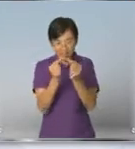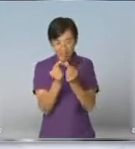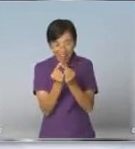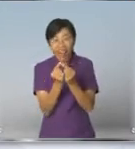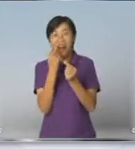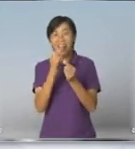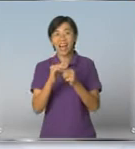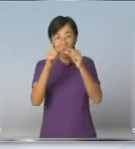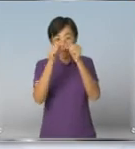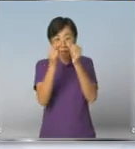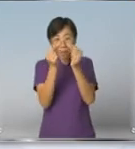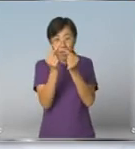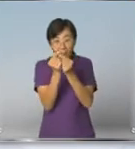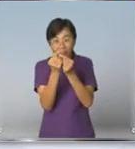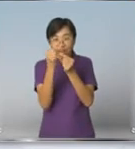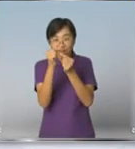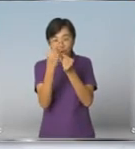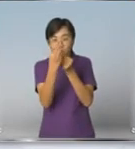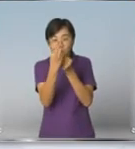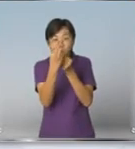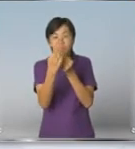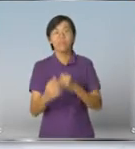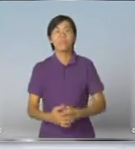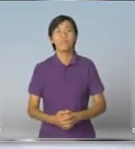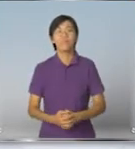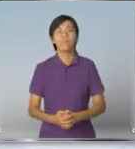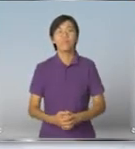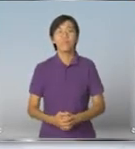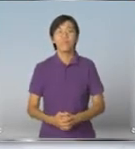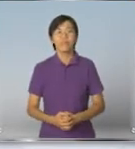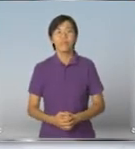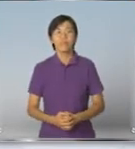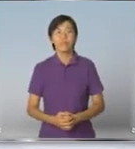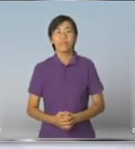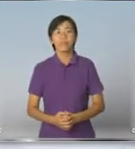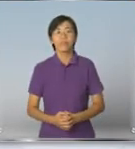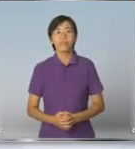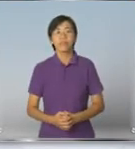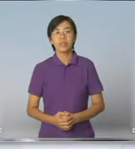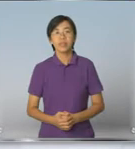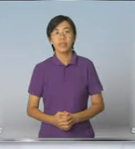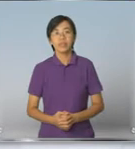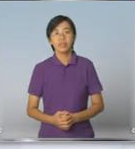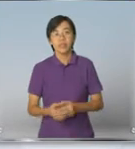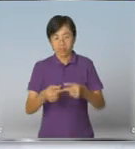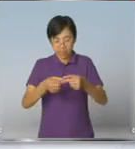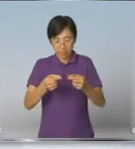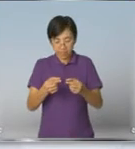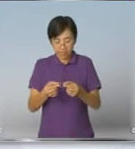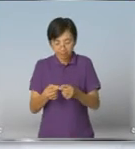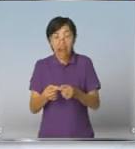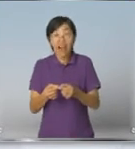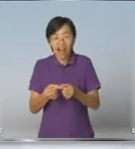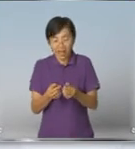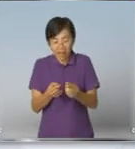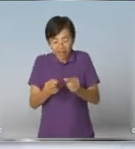คือสังเกตว่ารอบนอกจะบางตรงกลางจะหนานะคะทำให้เป็นเบ้าก็คือลักษณะก็คือจะ